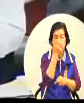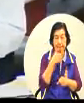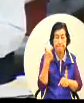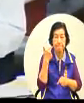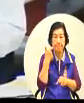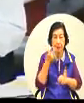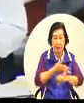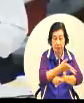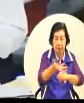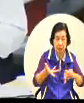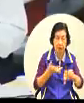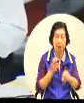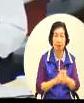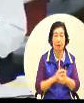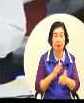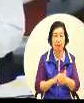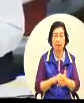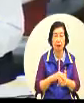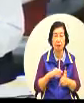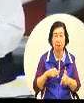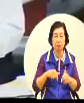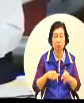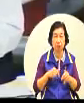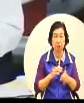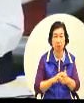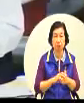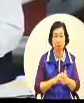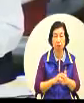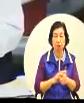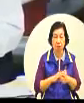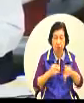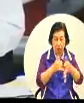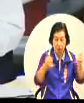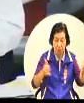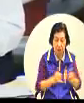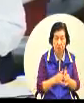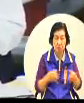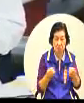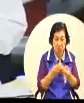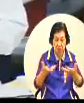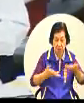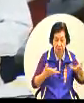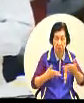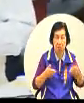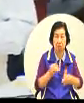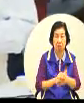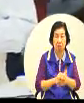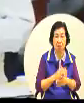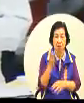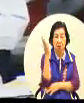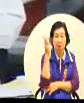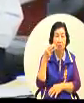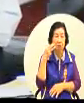述，而不是政治犯，是民主事件的政治人物，